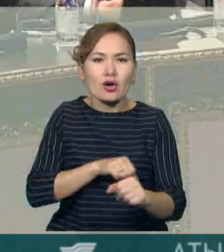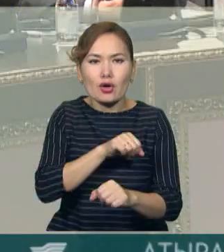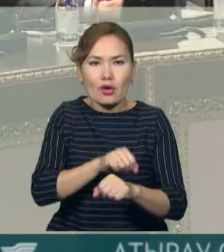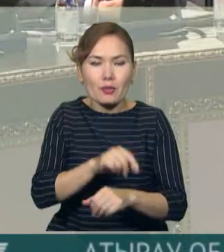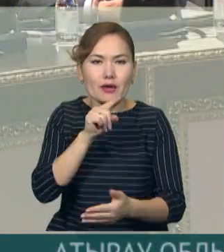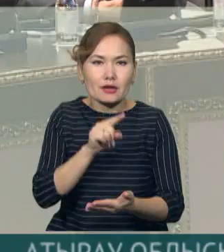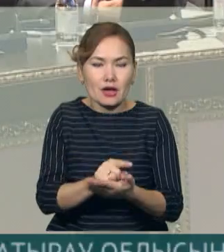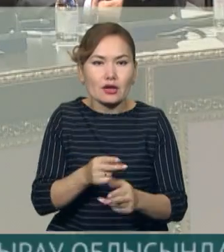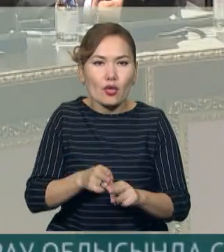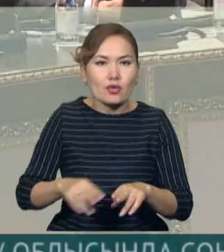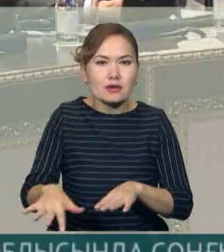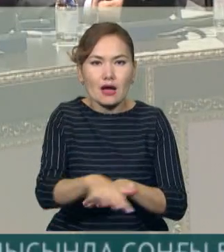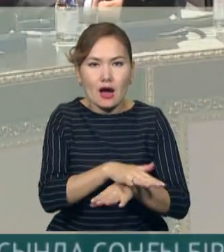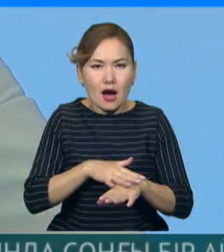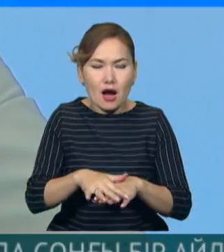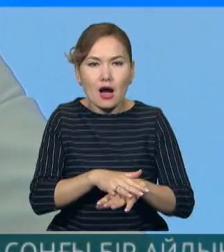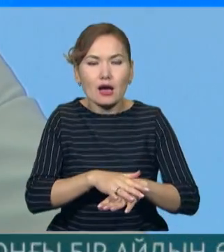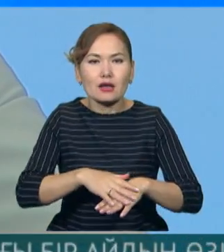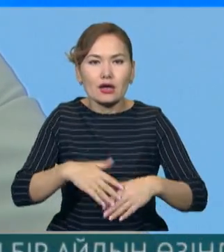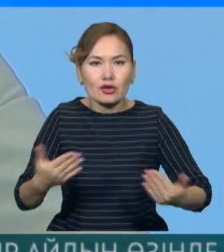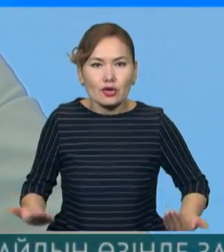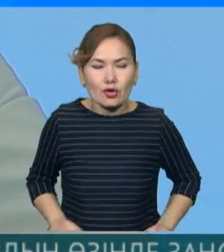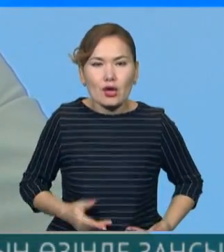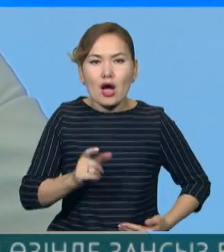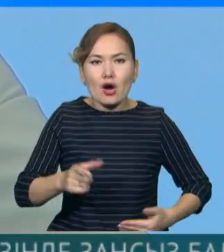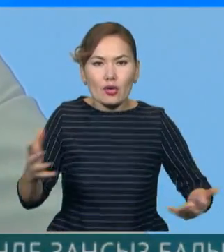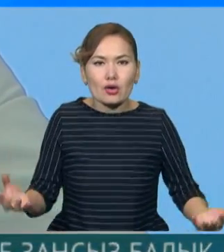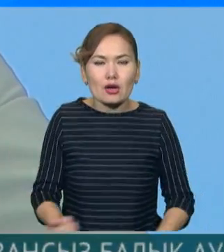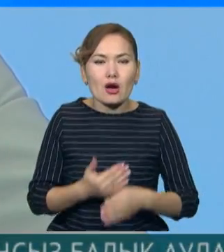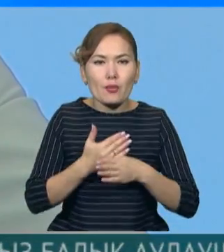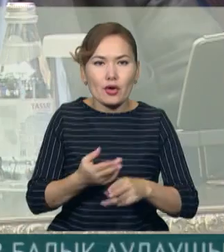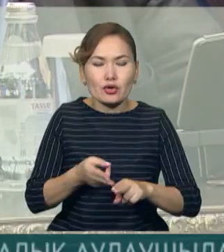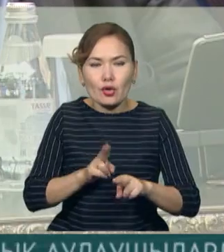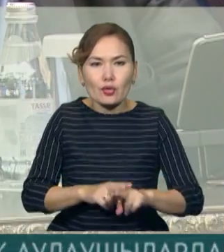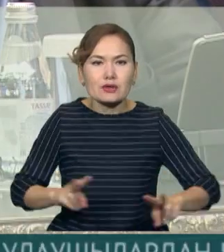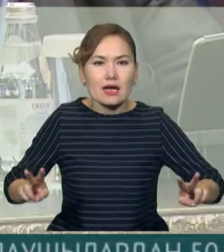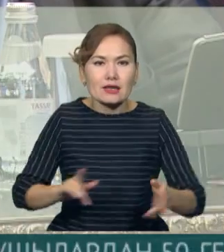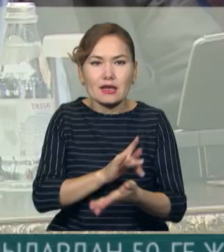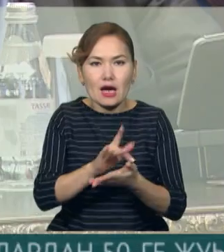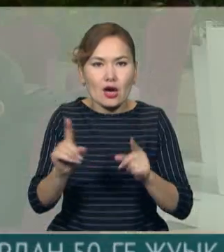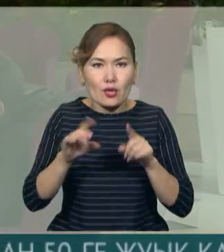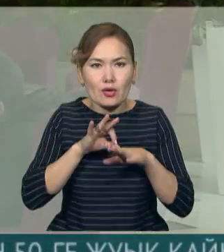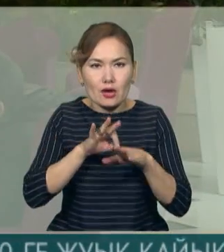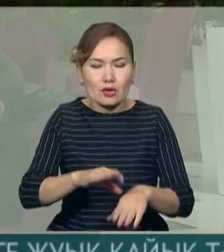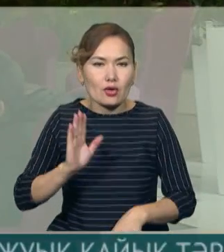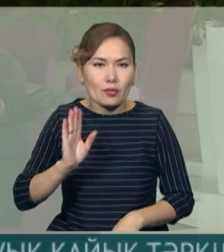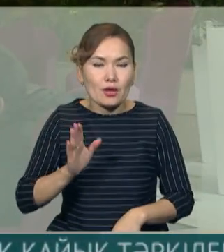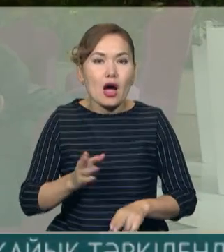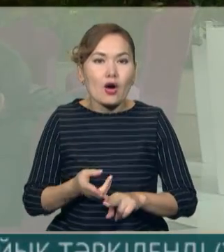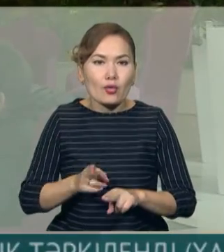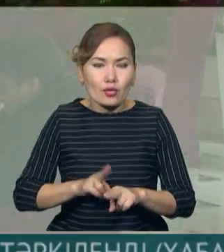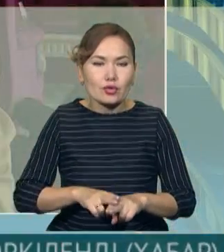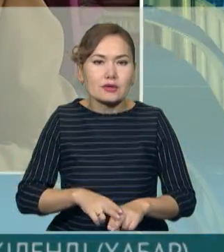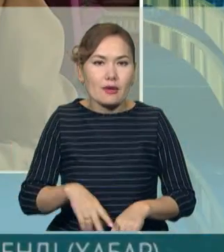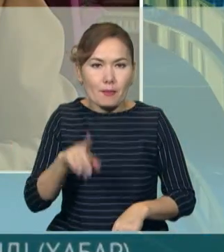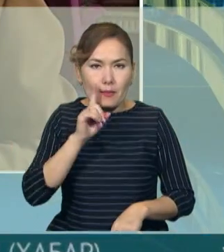беріп отыр. Осы орайда сарапшылар Астана процесінің маңыздылығын ерекше атап өтуде. Әзірге қолда бар ақпарат осы.